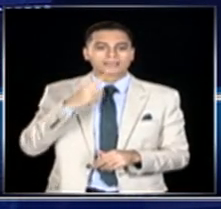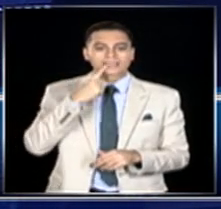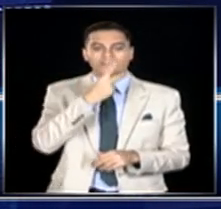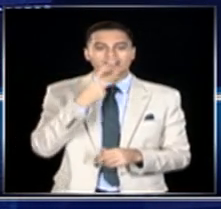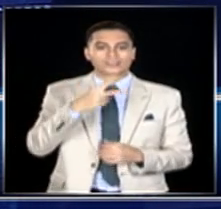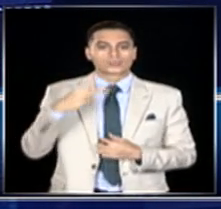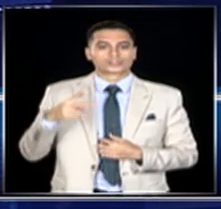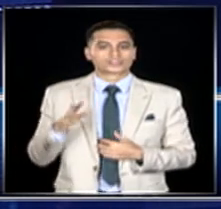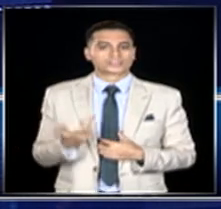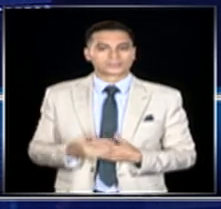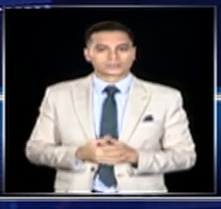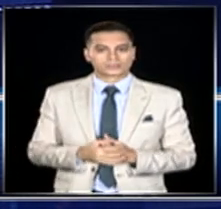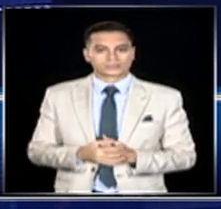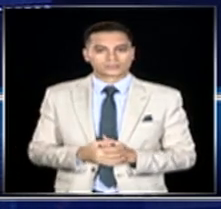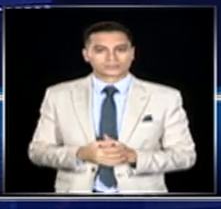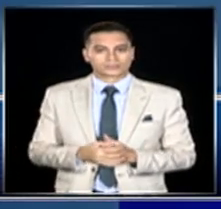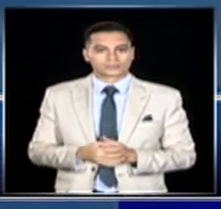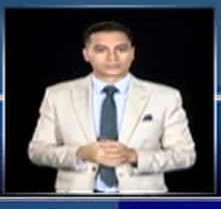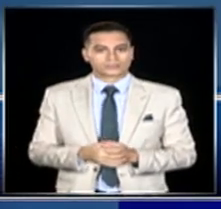عام 2022؟